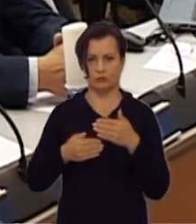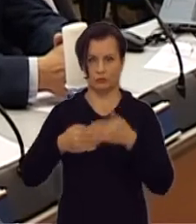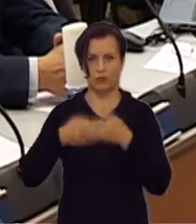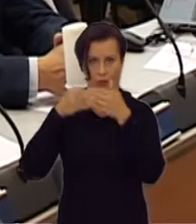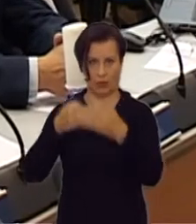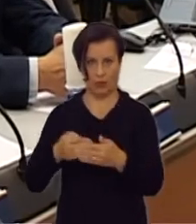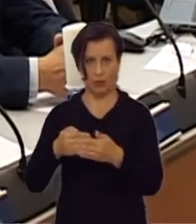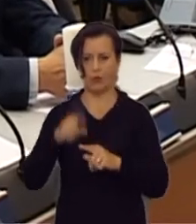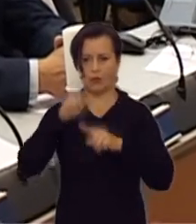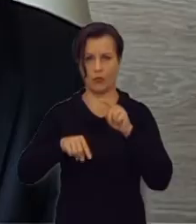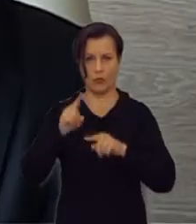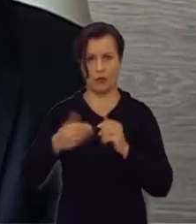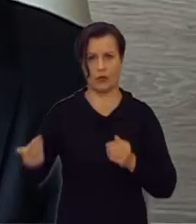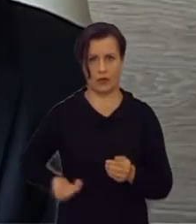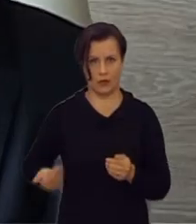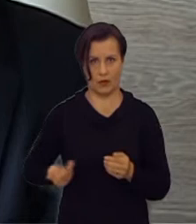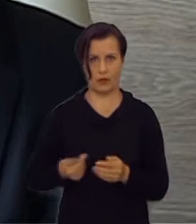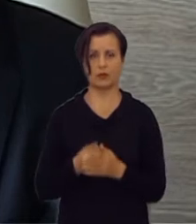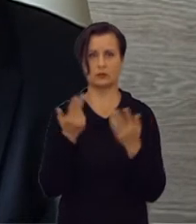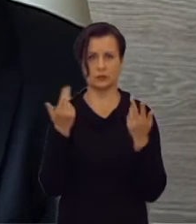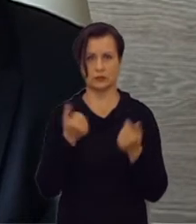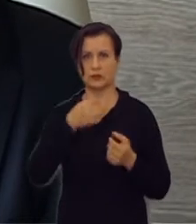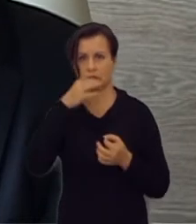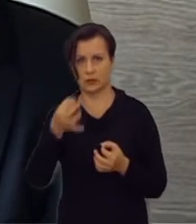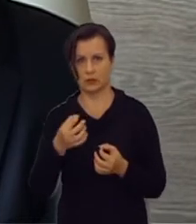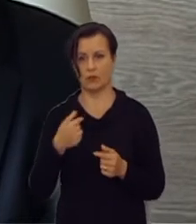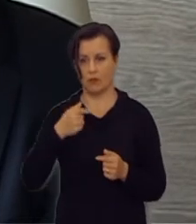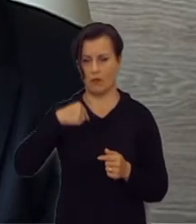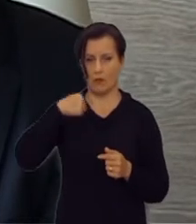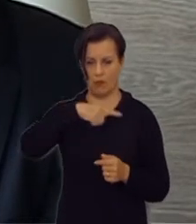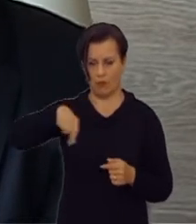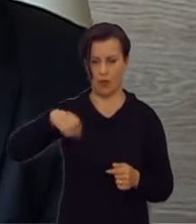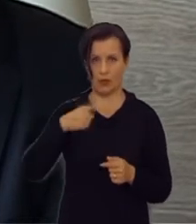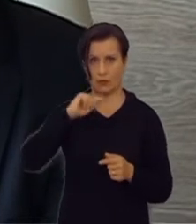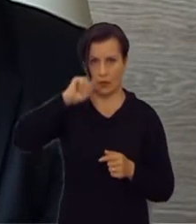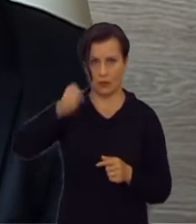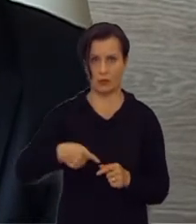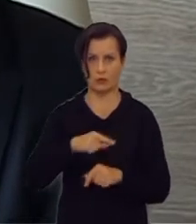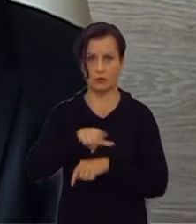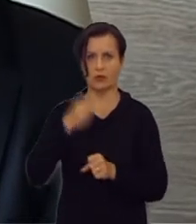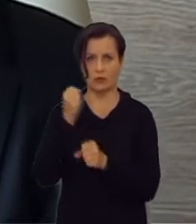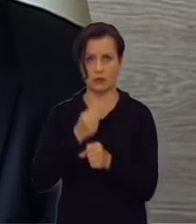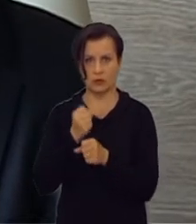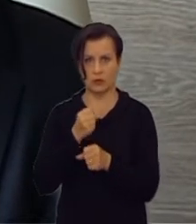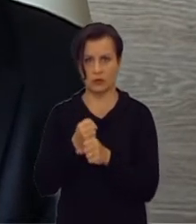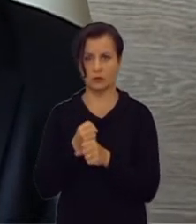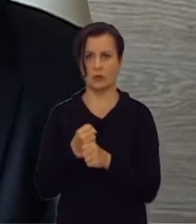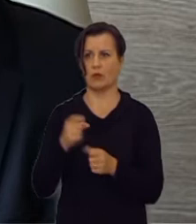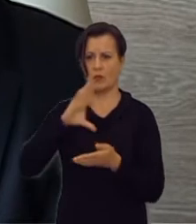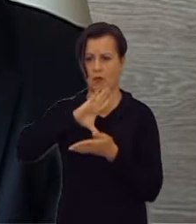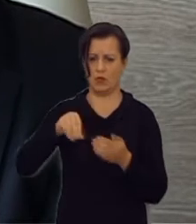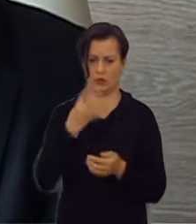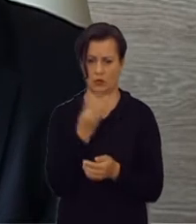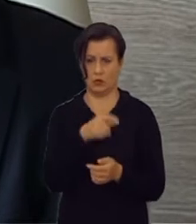kad jis ir išliks ateityje toks mažas, nes tikrai administracija mūsų paruošia klausimus labai kvalifikuotai, labai